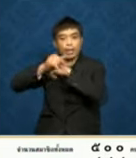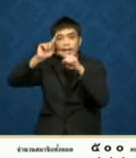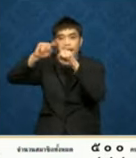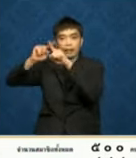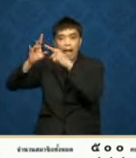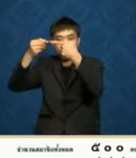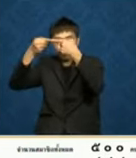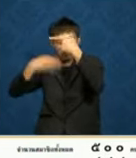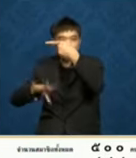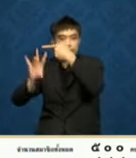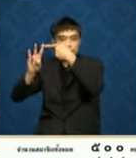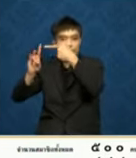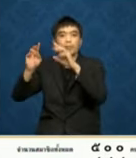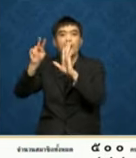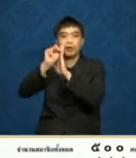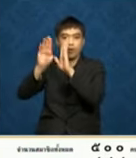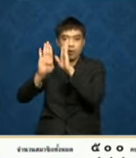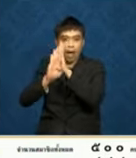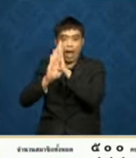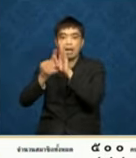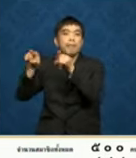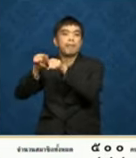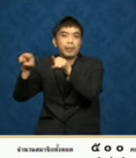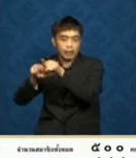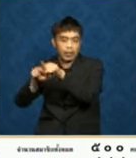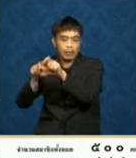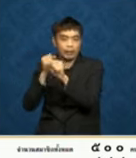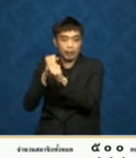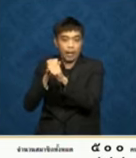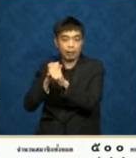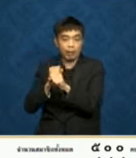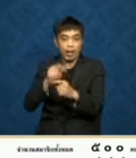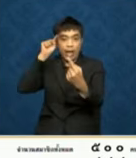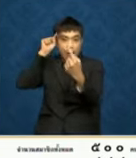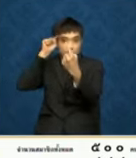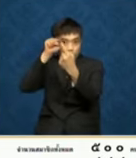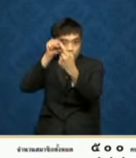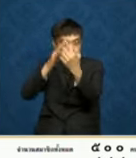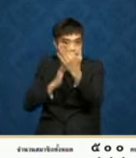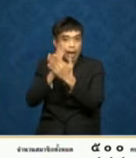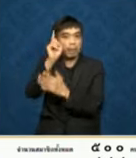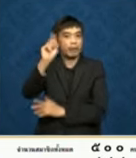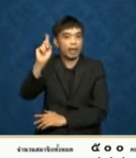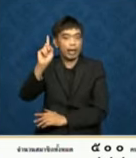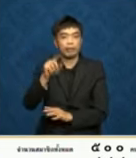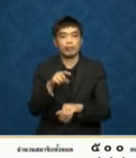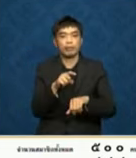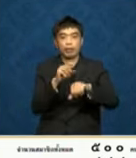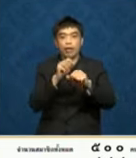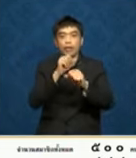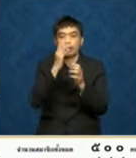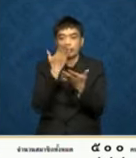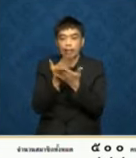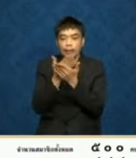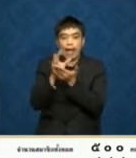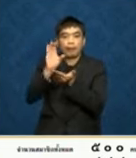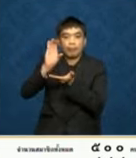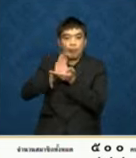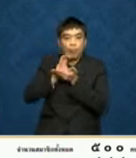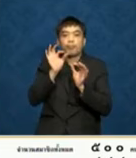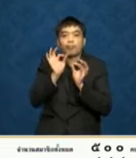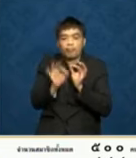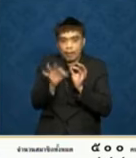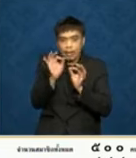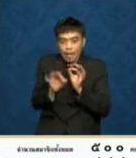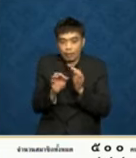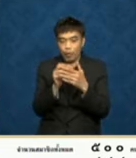ประเทศกดำเนืโนโบายแบนี้ครับผลลัอกอย่างครั คอการประหยดงบประมาณเพราหน่วยงานที่ต้องการใช้ซอปแรที่มีลกษณะ